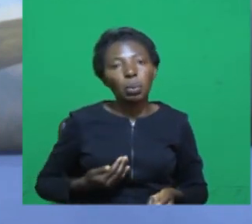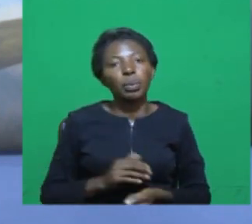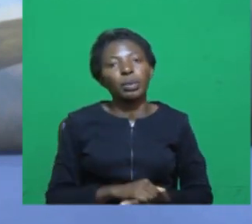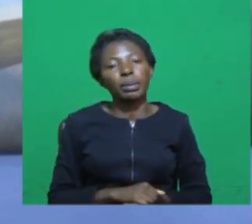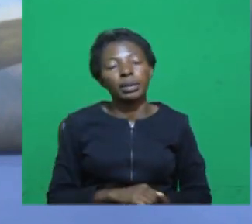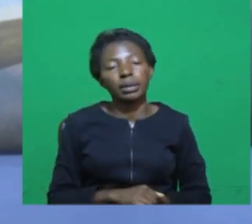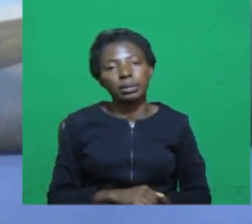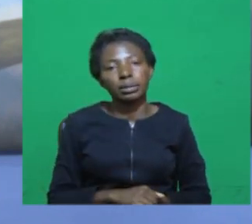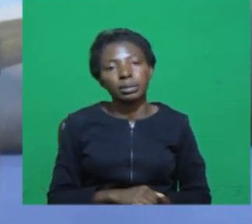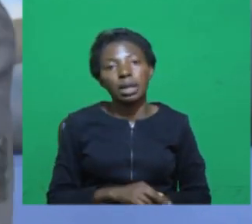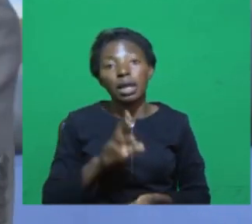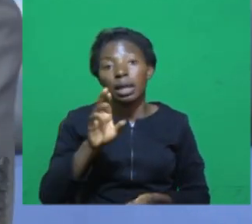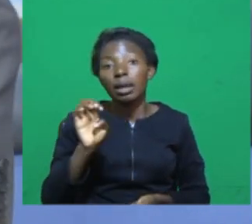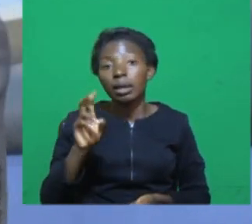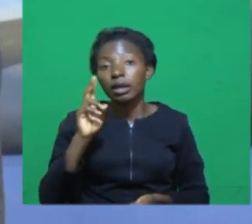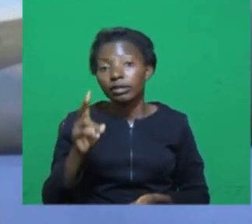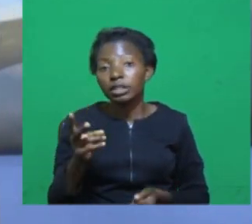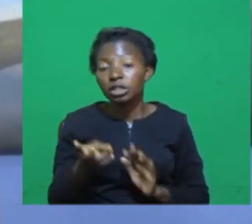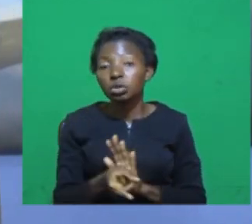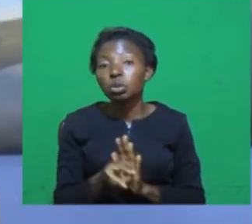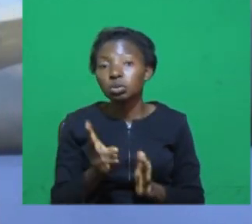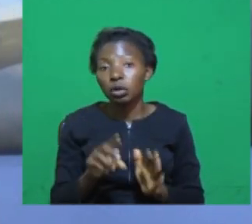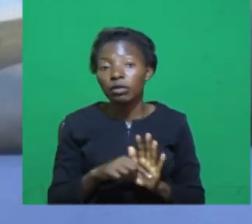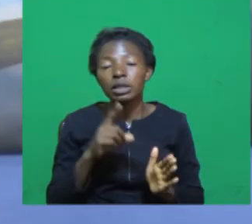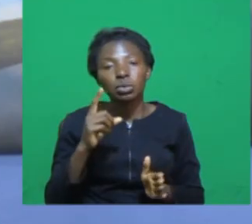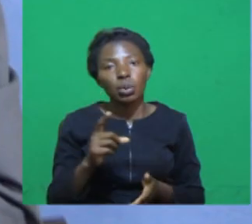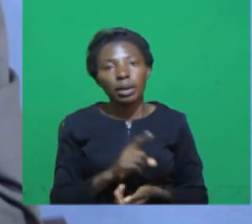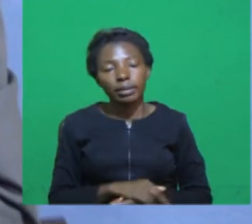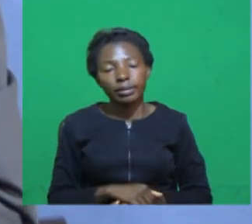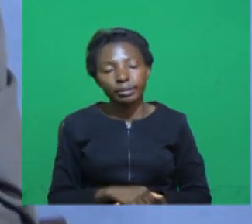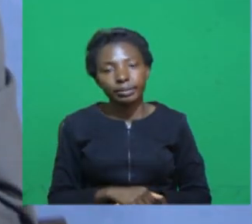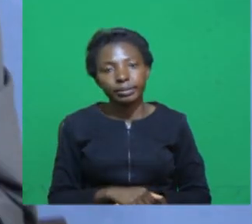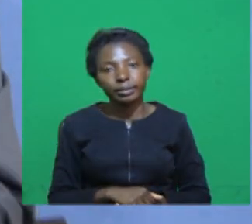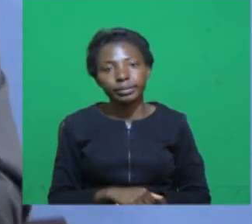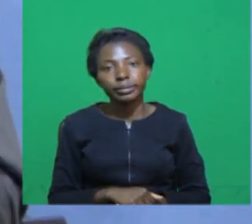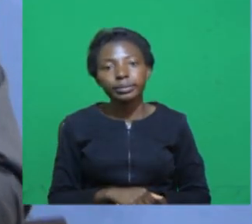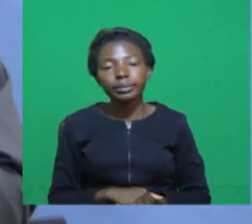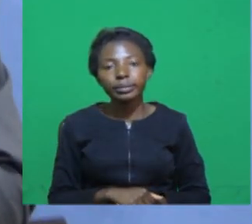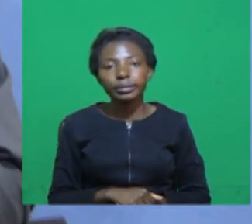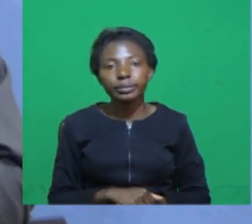mueveryday life yedu. Verengai zvakazarurwa chapter 12 verse 1. Zvakazarurwa